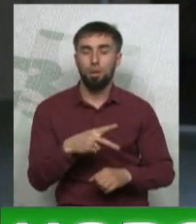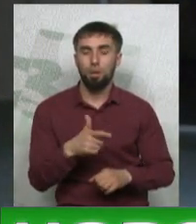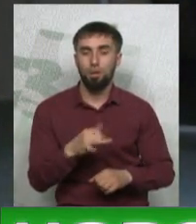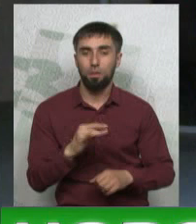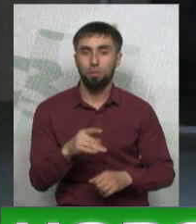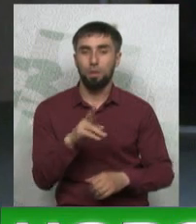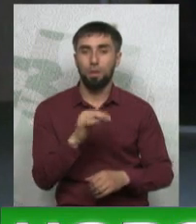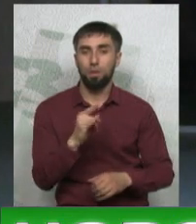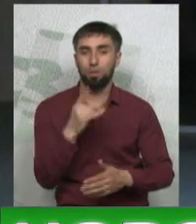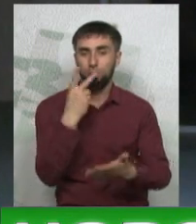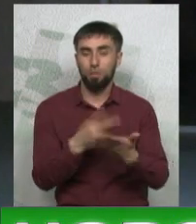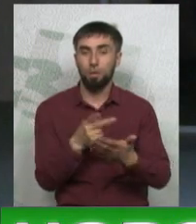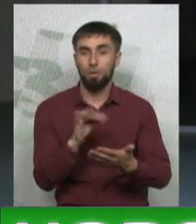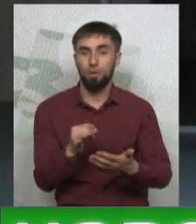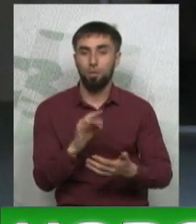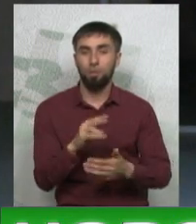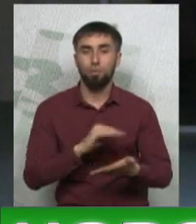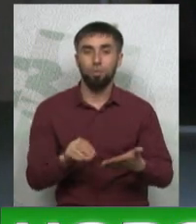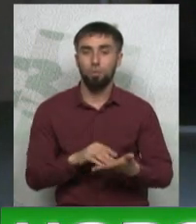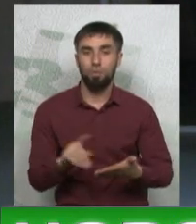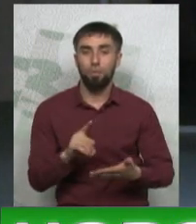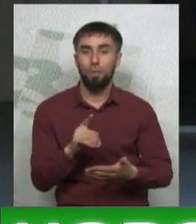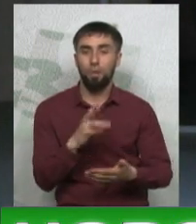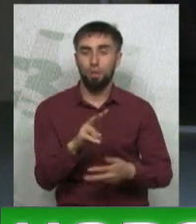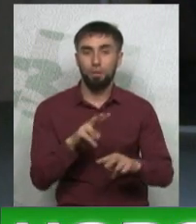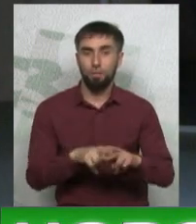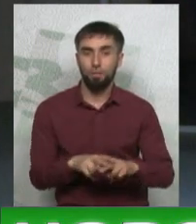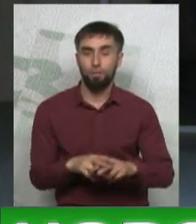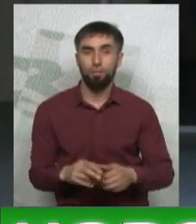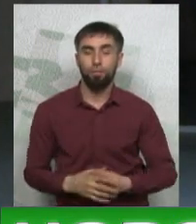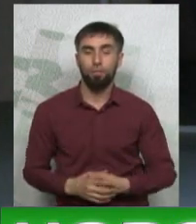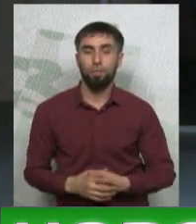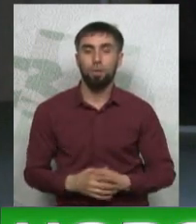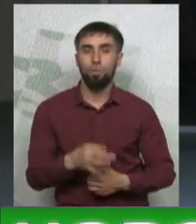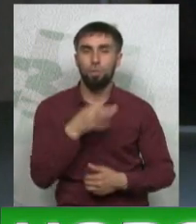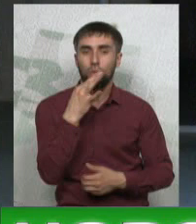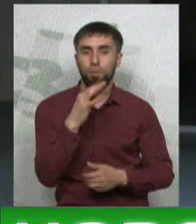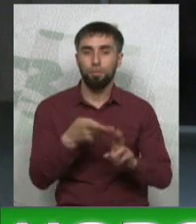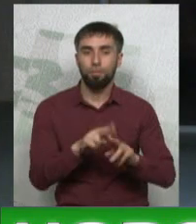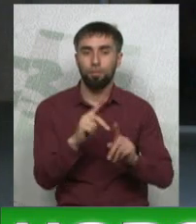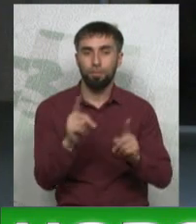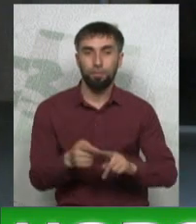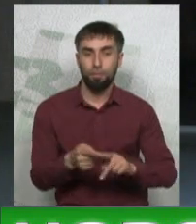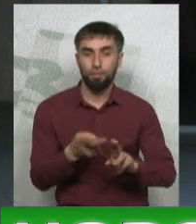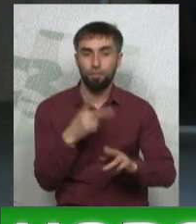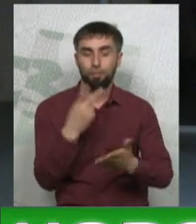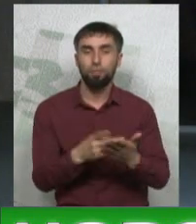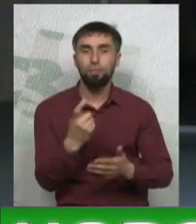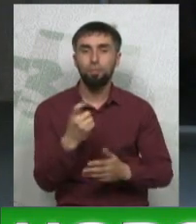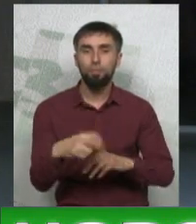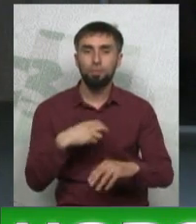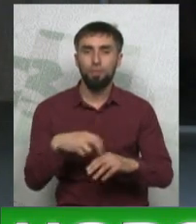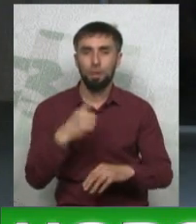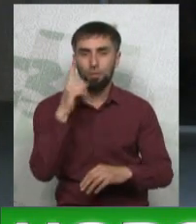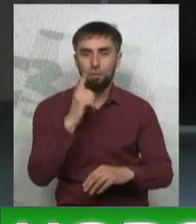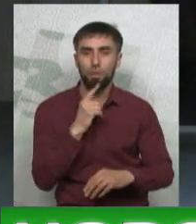это в карту, и он пишет, что ага, это вот здесь вот розовое, это значит, что там, допустим, 100 сообщений в